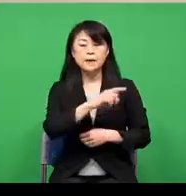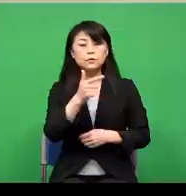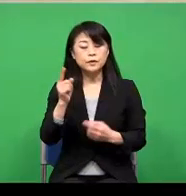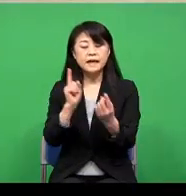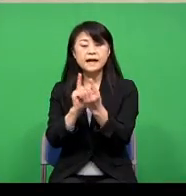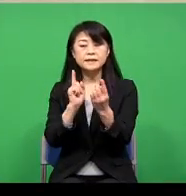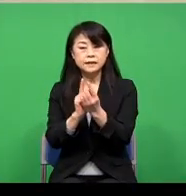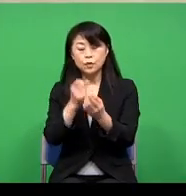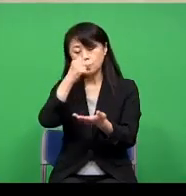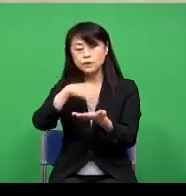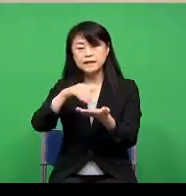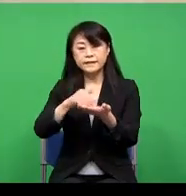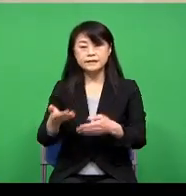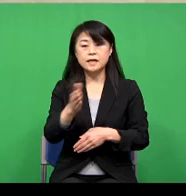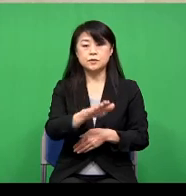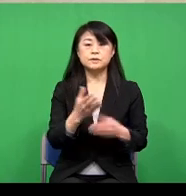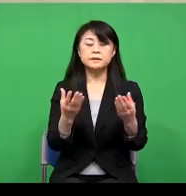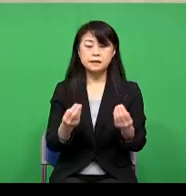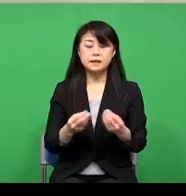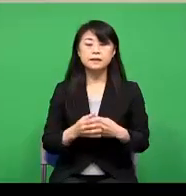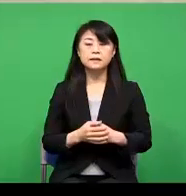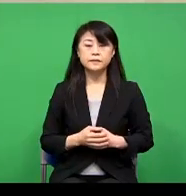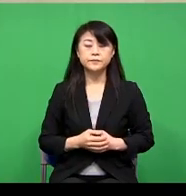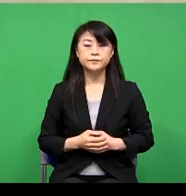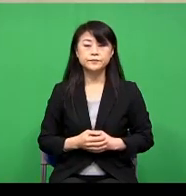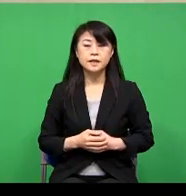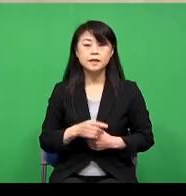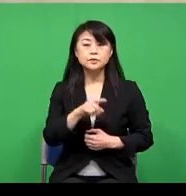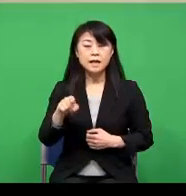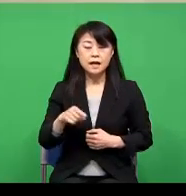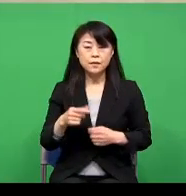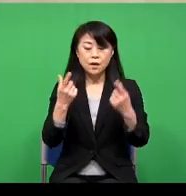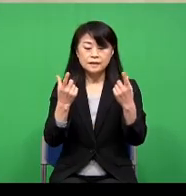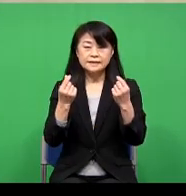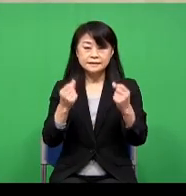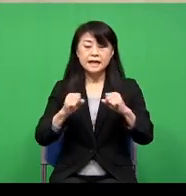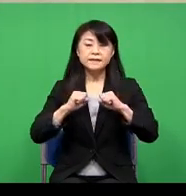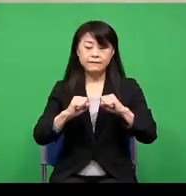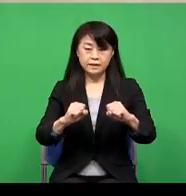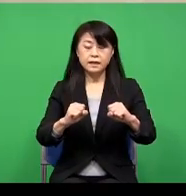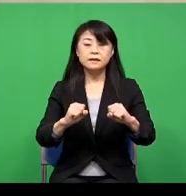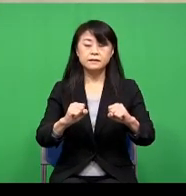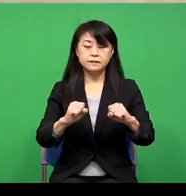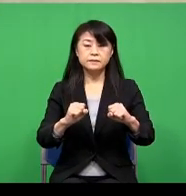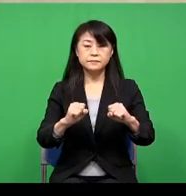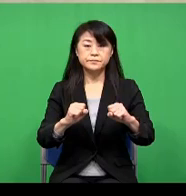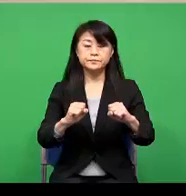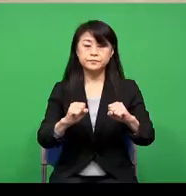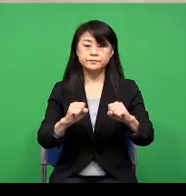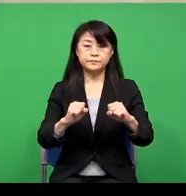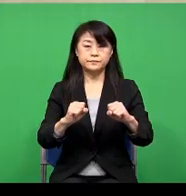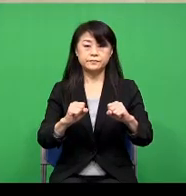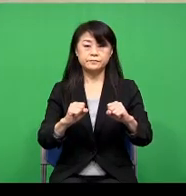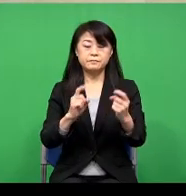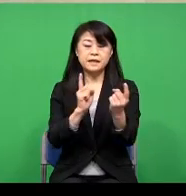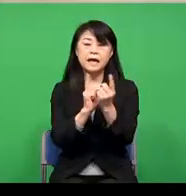の例えば PCR 検査センターもですね、あの4月頃でだいたい1日70件、